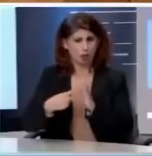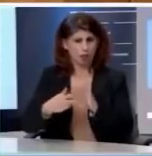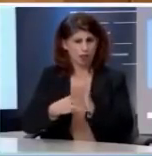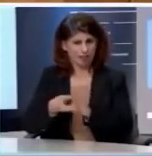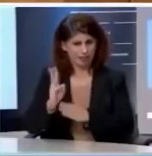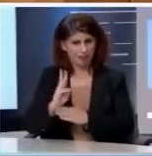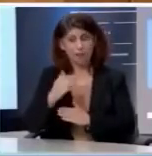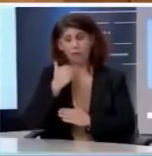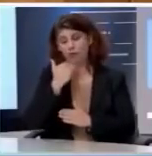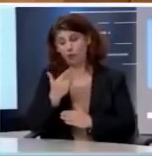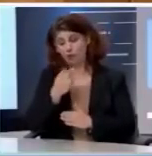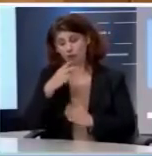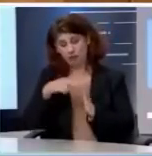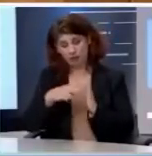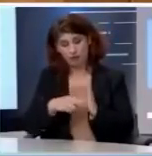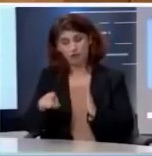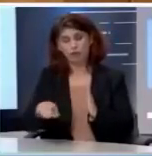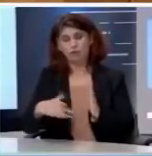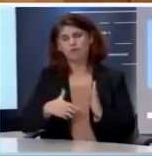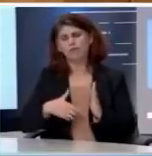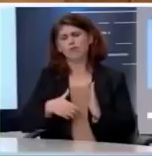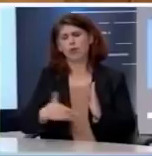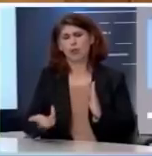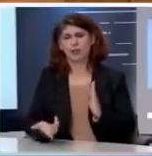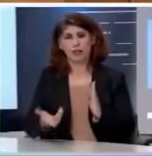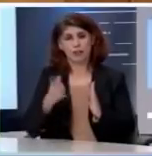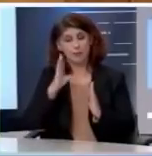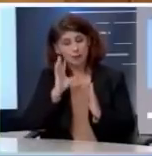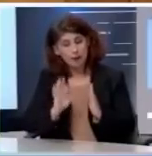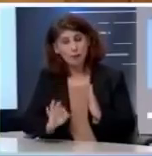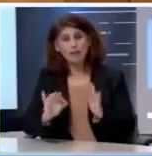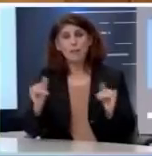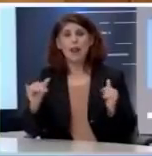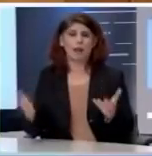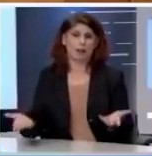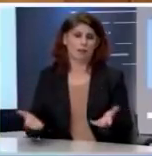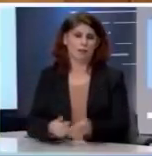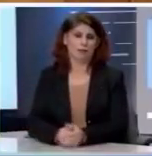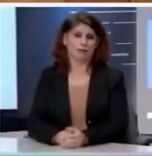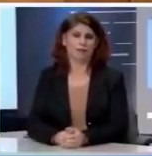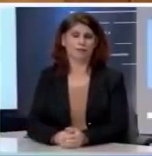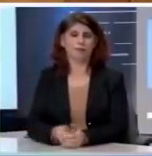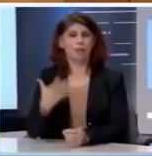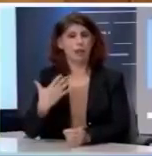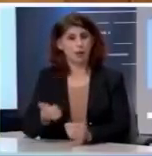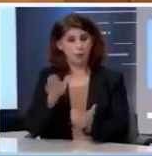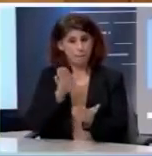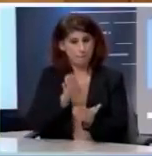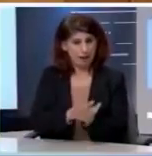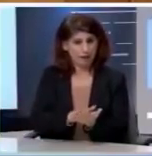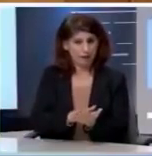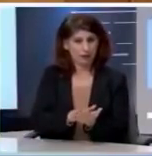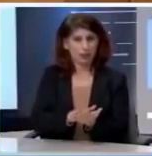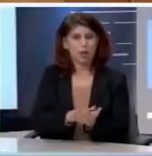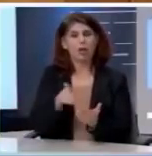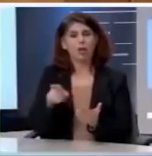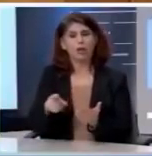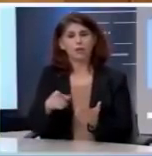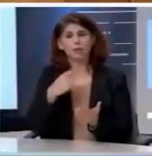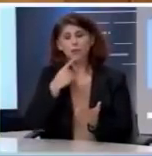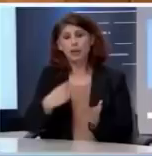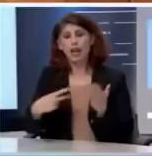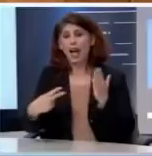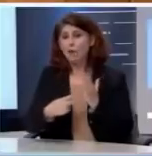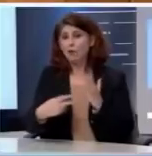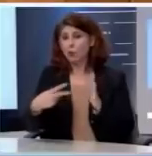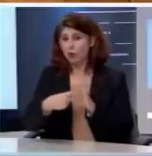σας το διαβάσω, γιατί αυτό είναι το ακόμα πιο σπαρταριστό. Έχει δηλαδή πραγματική πλάκα. Έχουμε λοιπόν εδώ τον μάρτυρα, ο οποίος λέει ότι τον